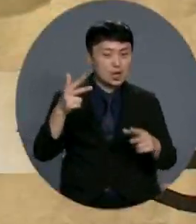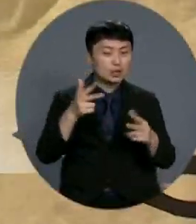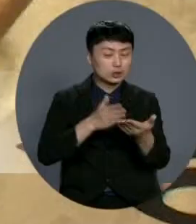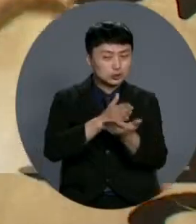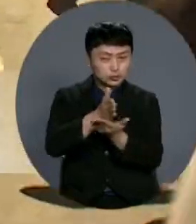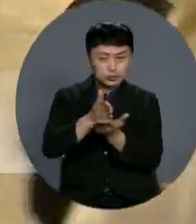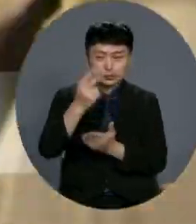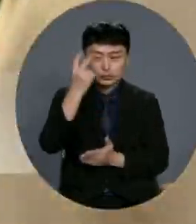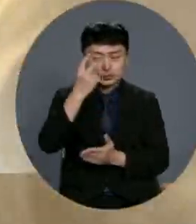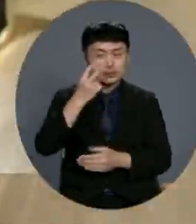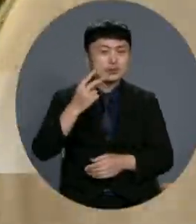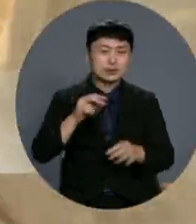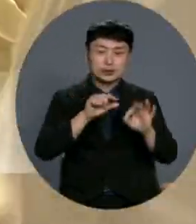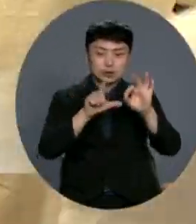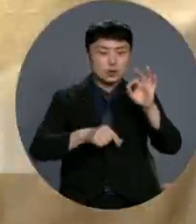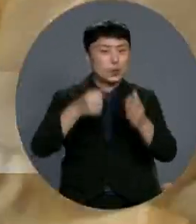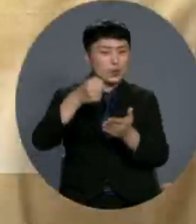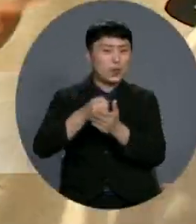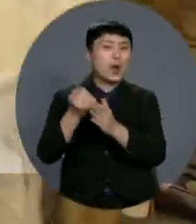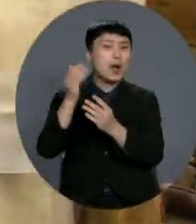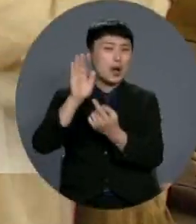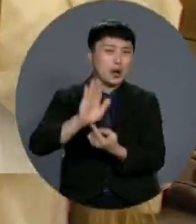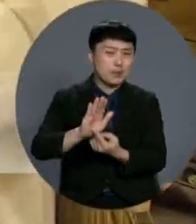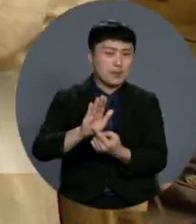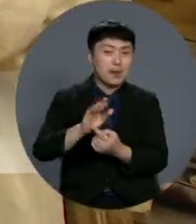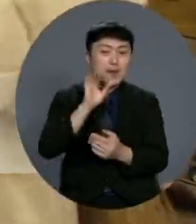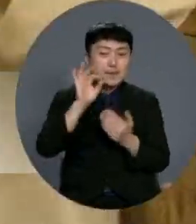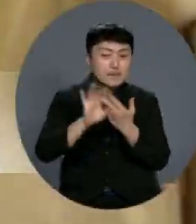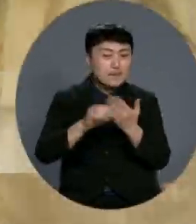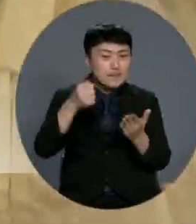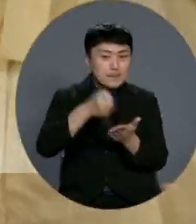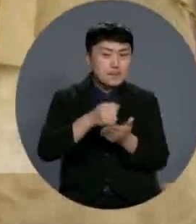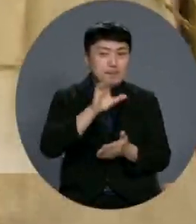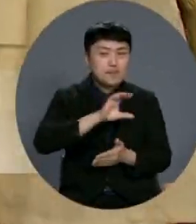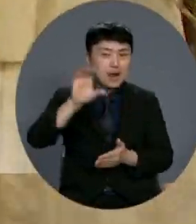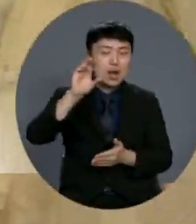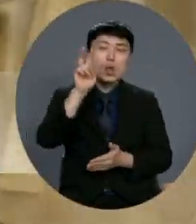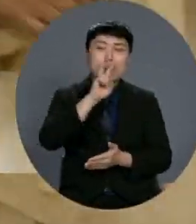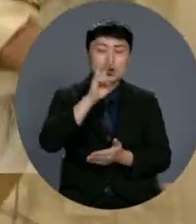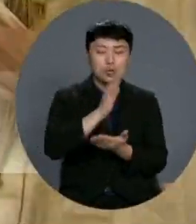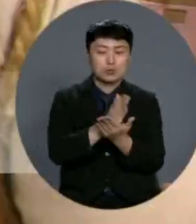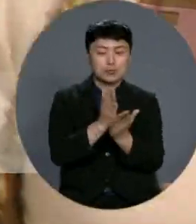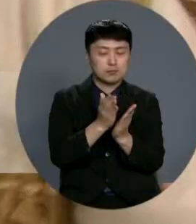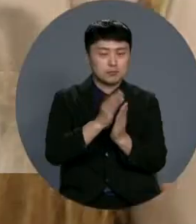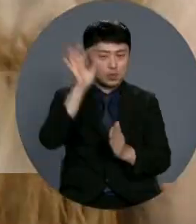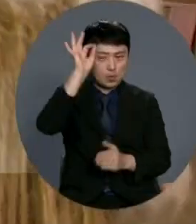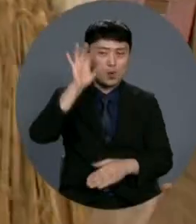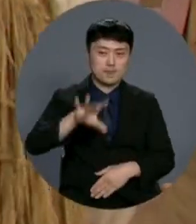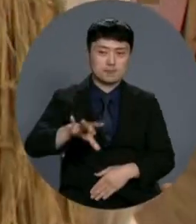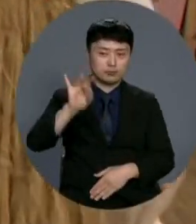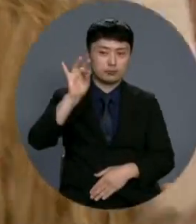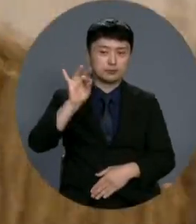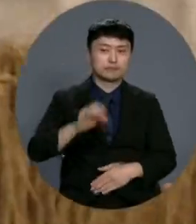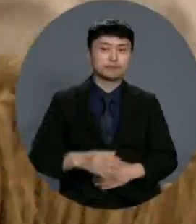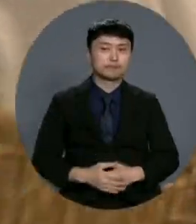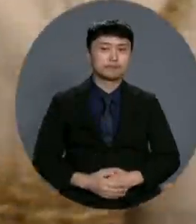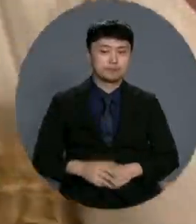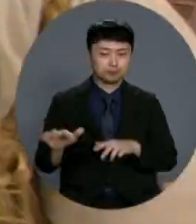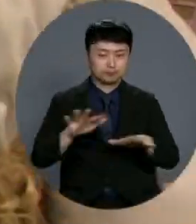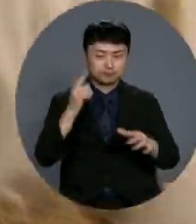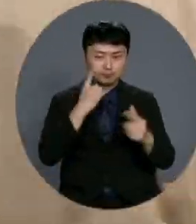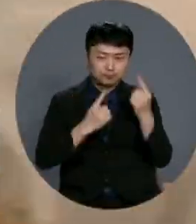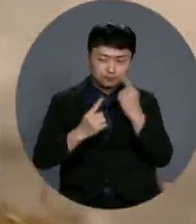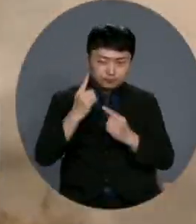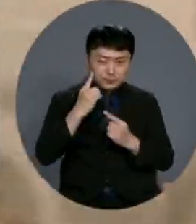심사를 거쳐 다음 달 결정되는데 지정될 경우 음악 분야에서 포항 최초가 됩니다. 지진의